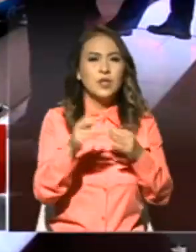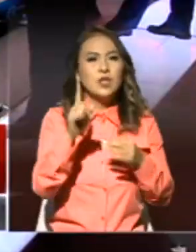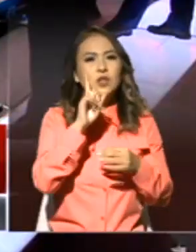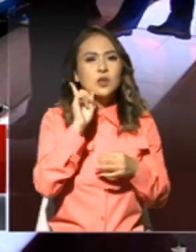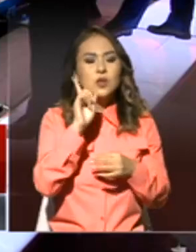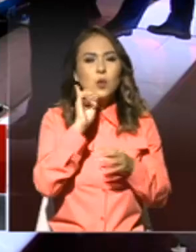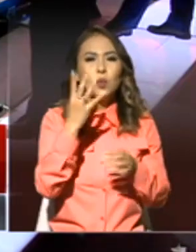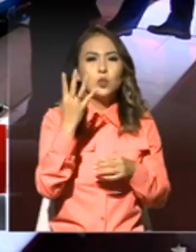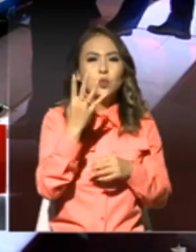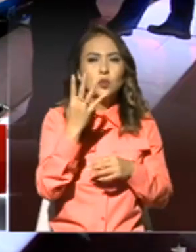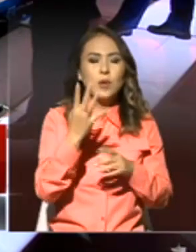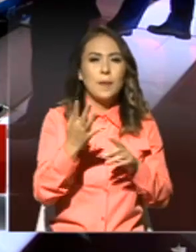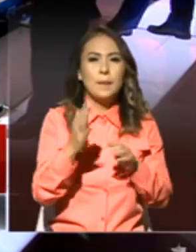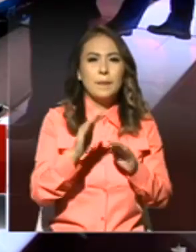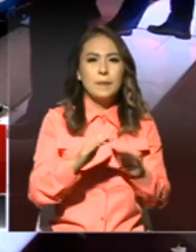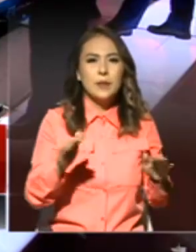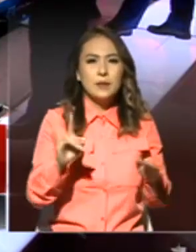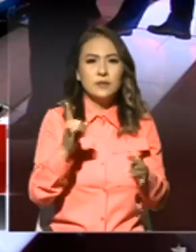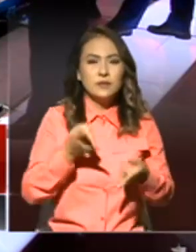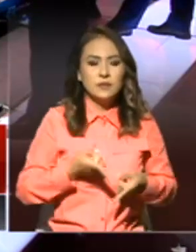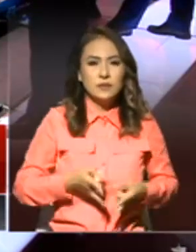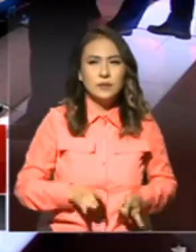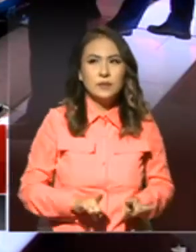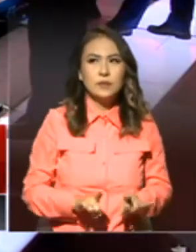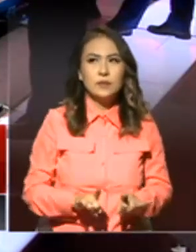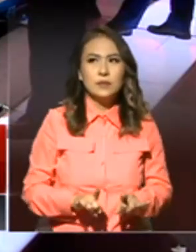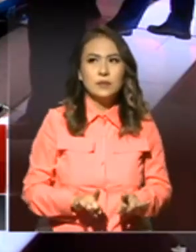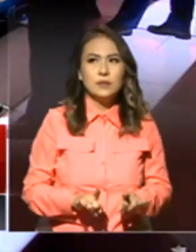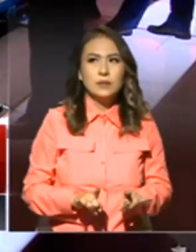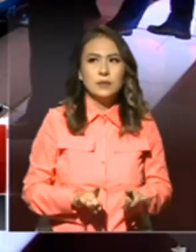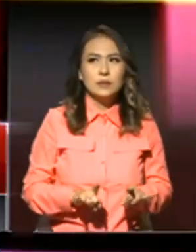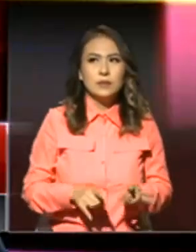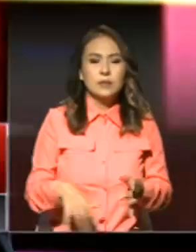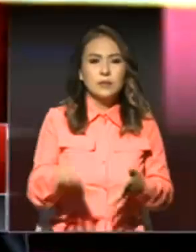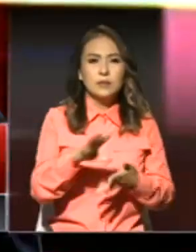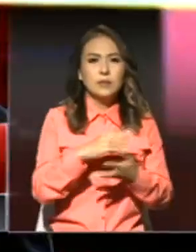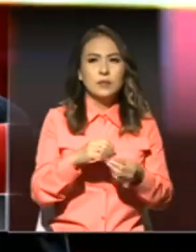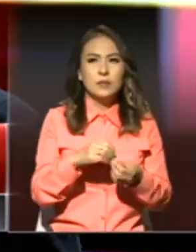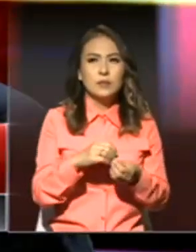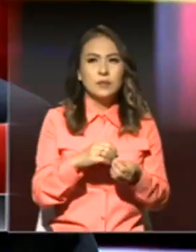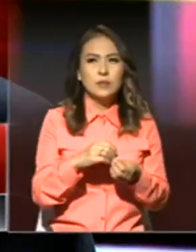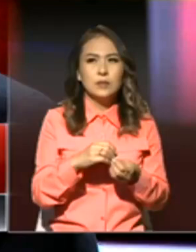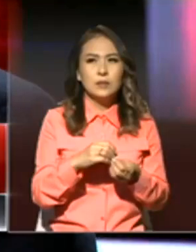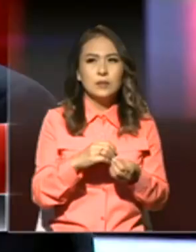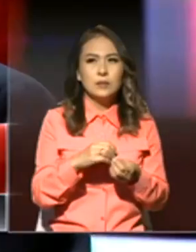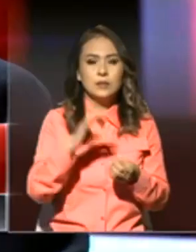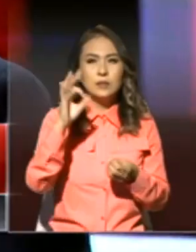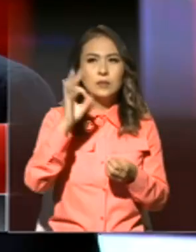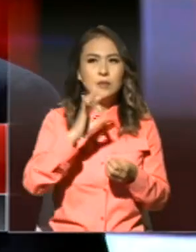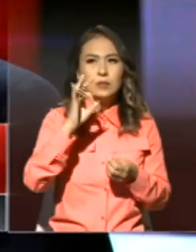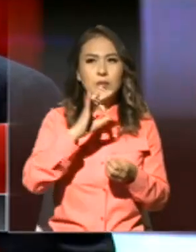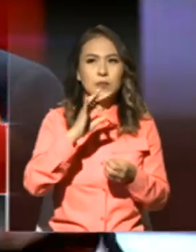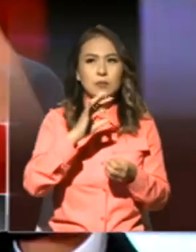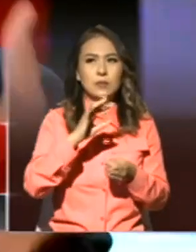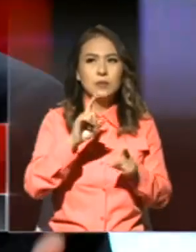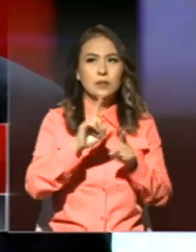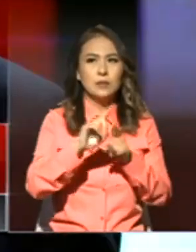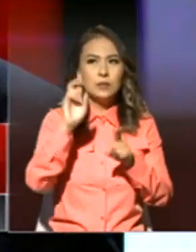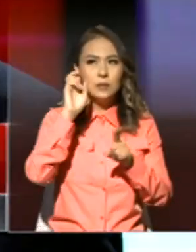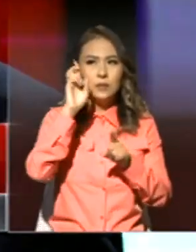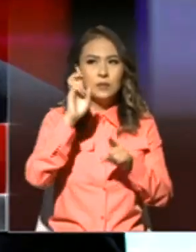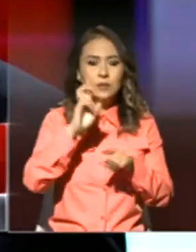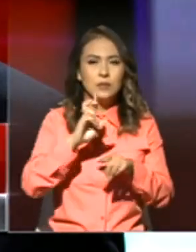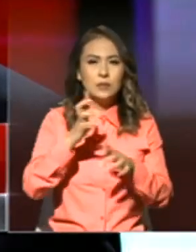Жастардың 4-ші балаға келгенде, дүние сәбиге келгенде, сол барлығы пайызы өшіп, үкімет төлеп